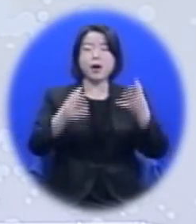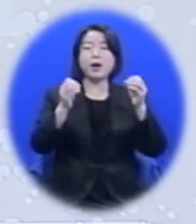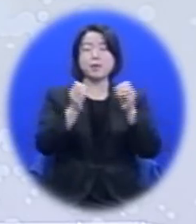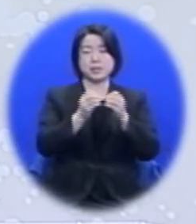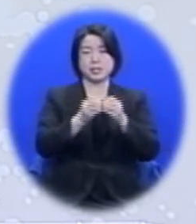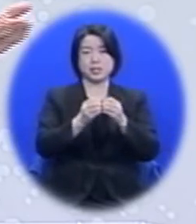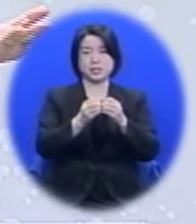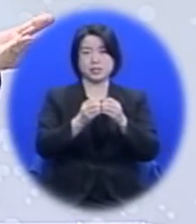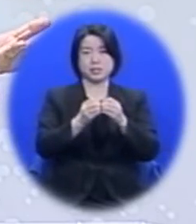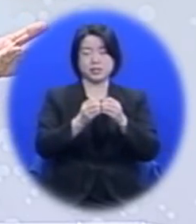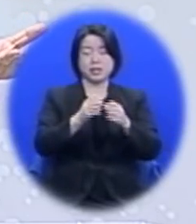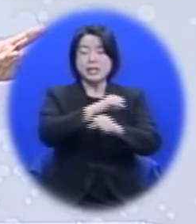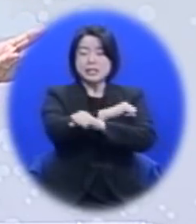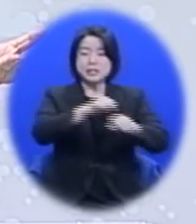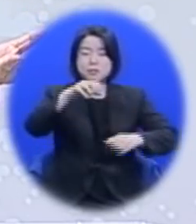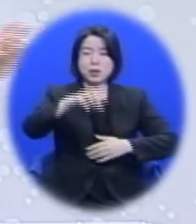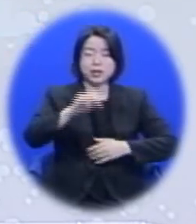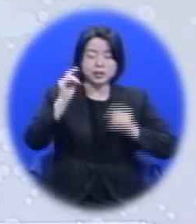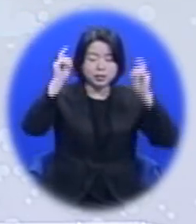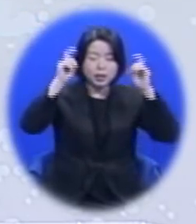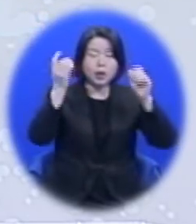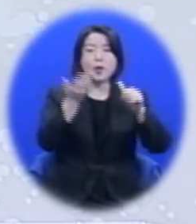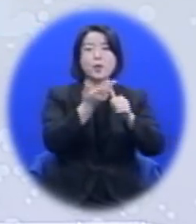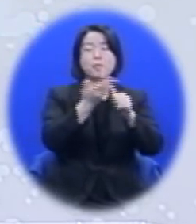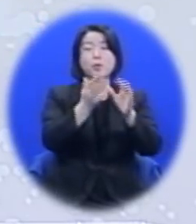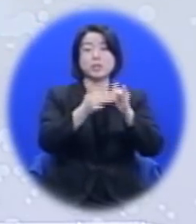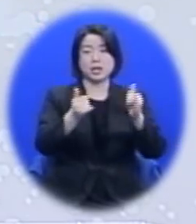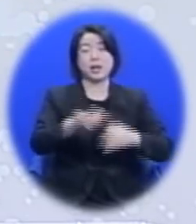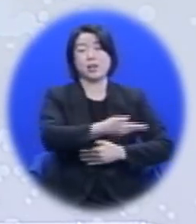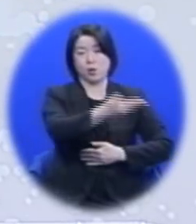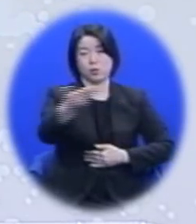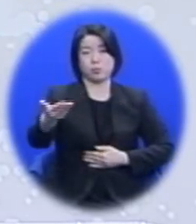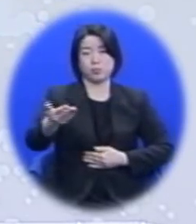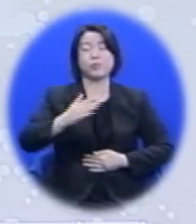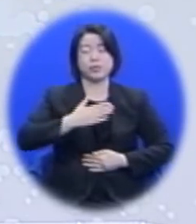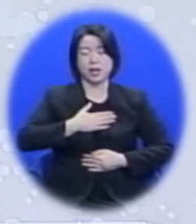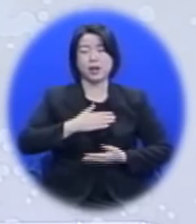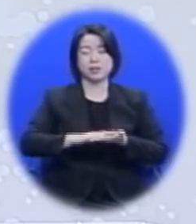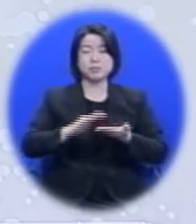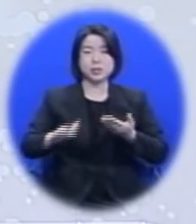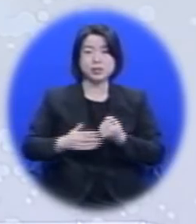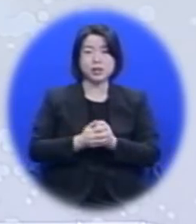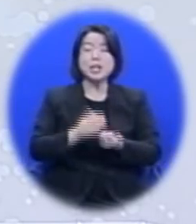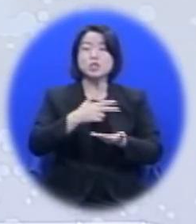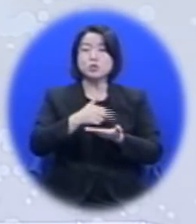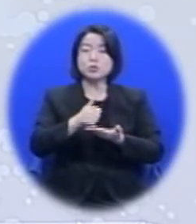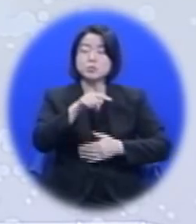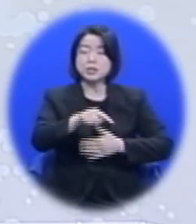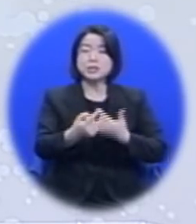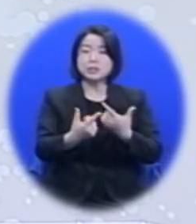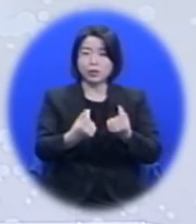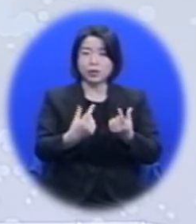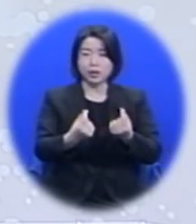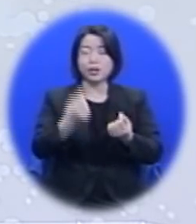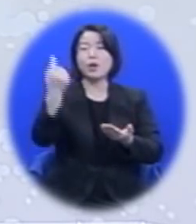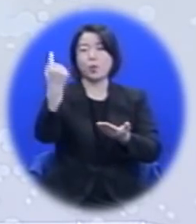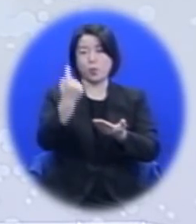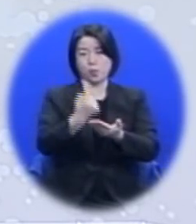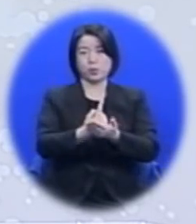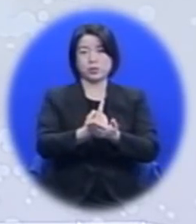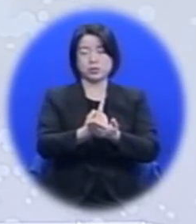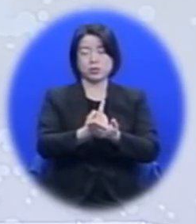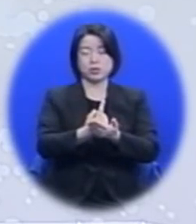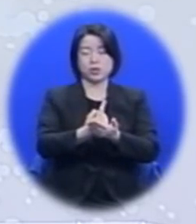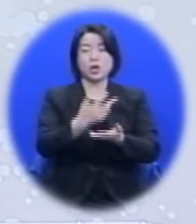목동이 바로 여러분이에요. 나예요. 주님이 나에게 그렇게 오셔서 우리